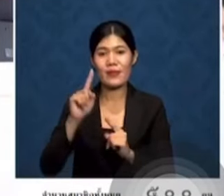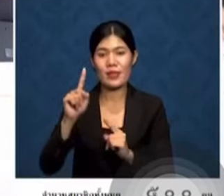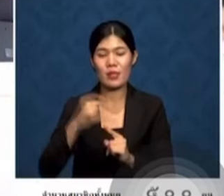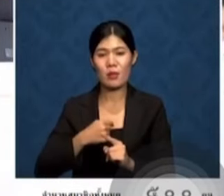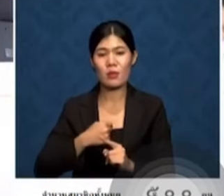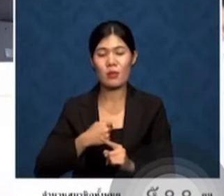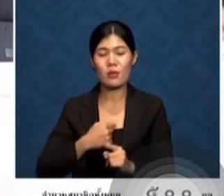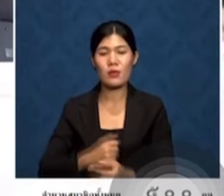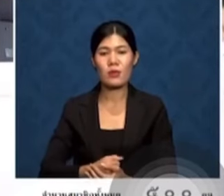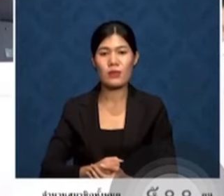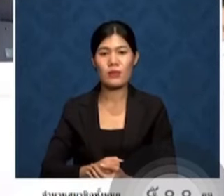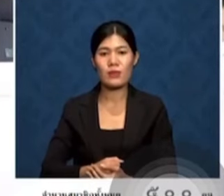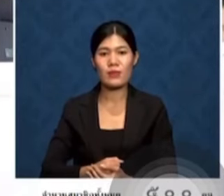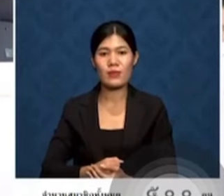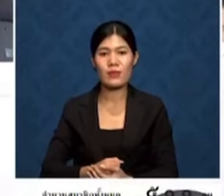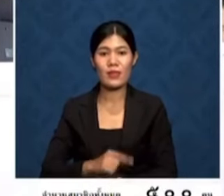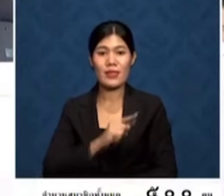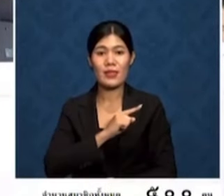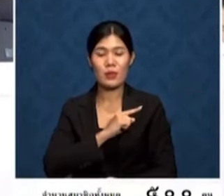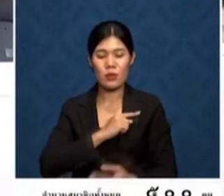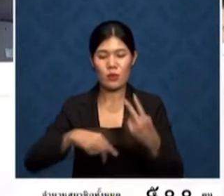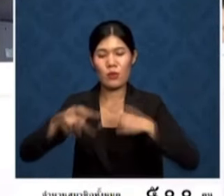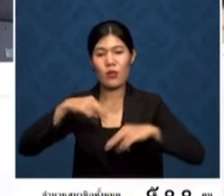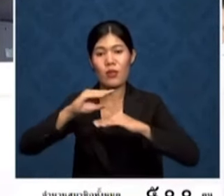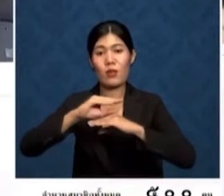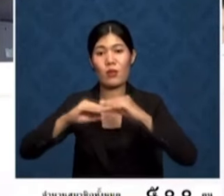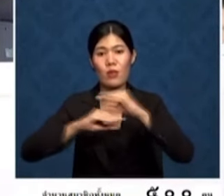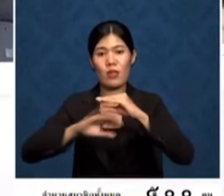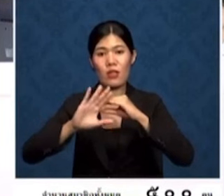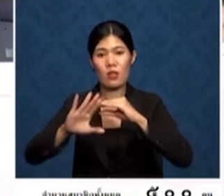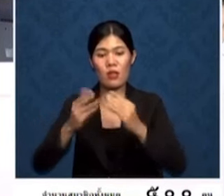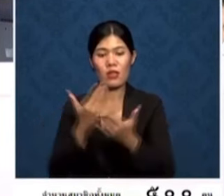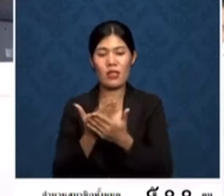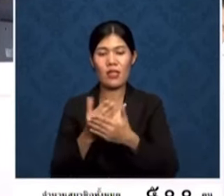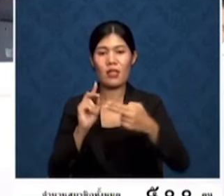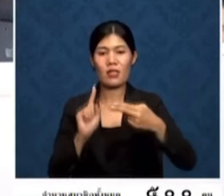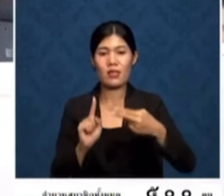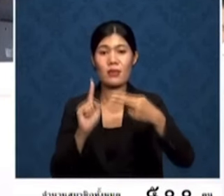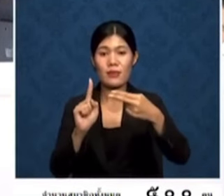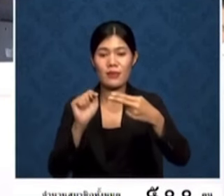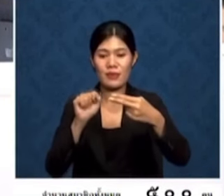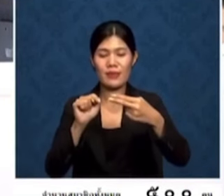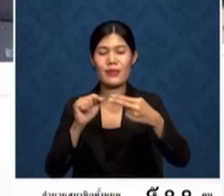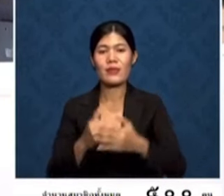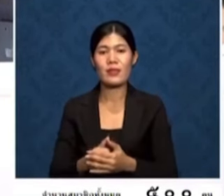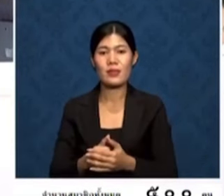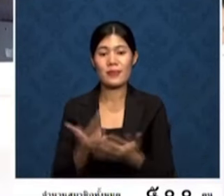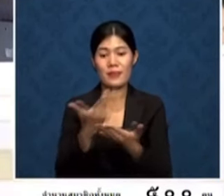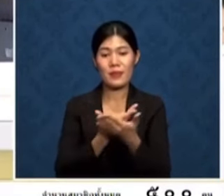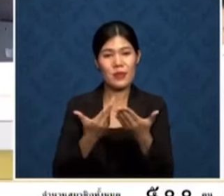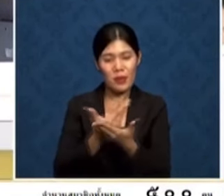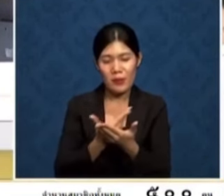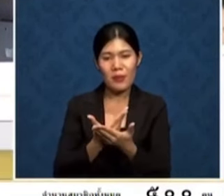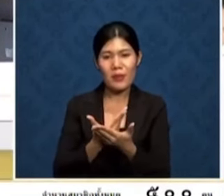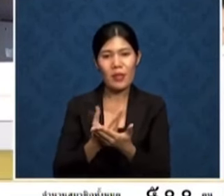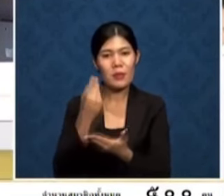เรียนว่าผมเองเนี่ยได้รับเอ่อภารกิจในการดูแลในเรื่องโครงการเกี่ยวกับ Digitalwalletซึ่งมีการอภิปรายอยู่หลายท่านหลายครั้ง